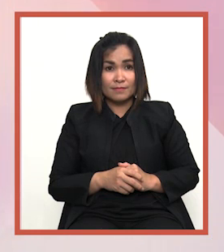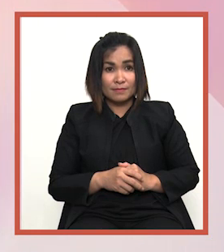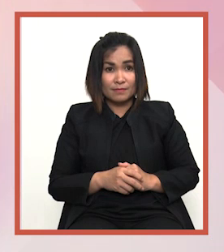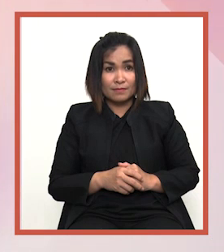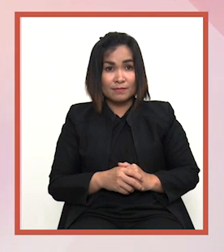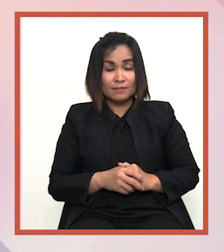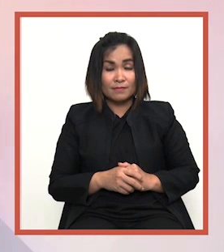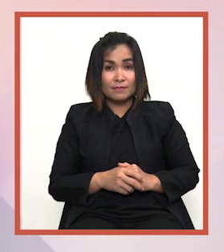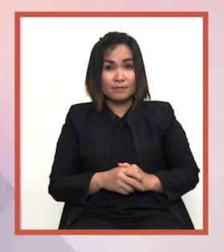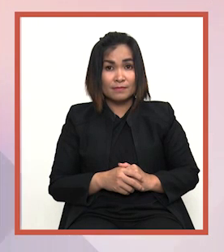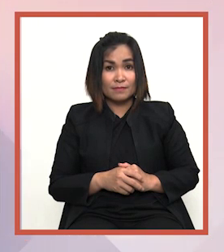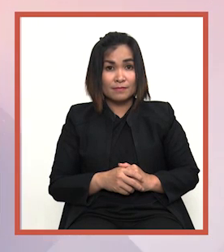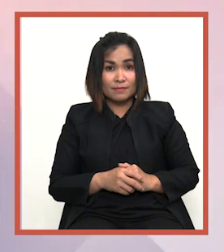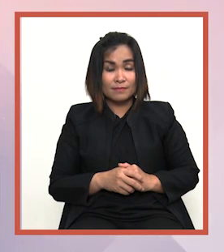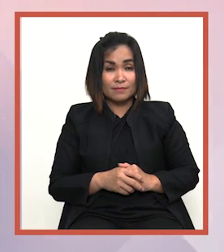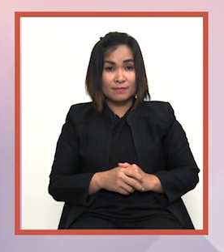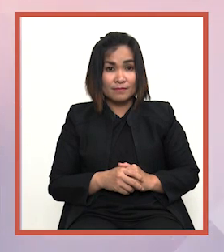ด